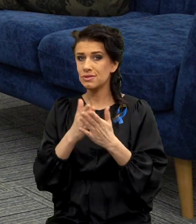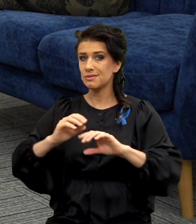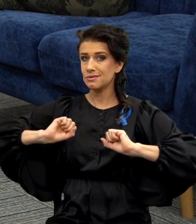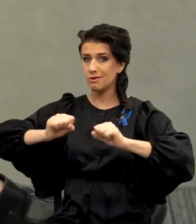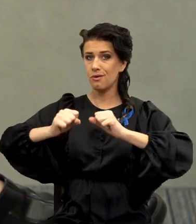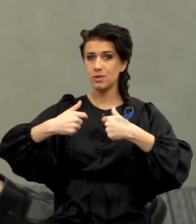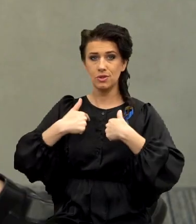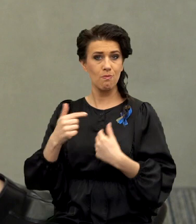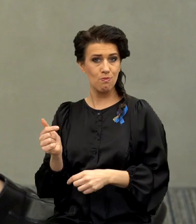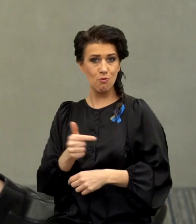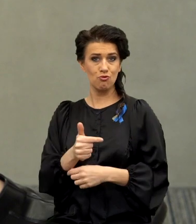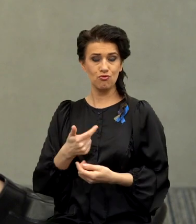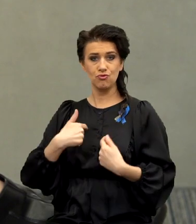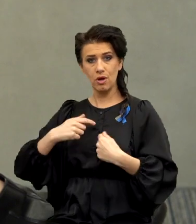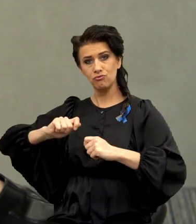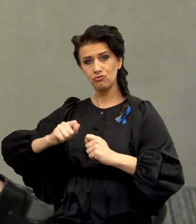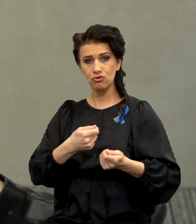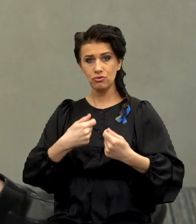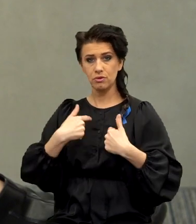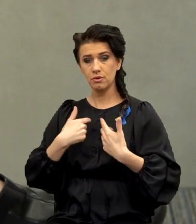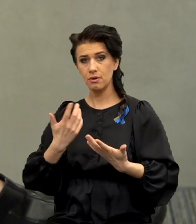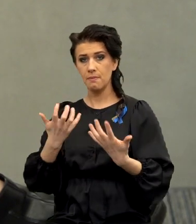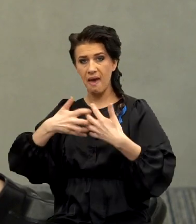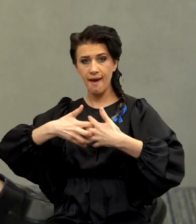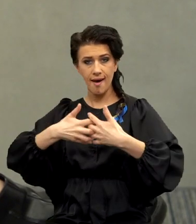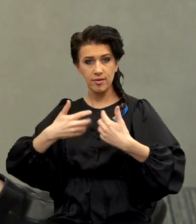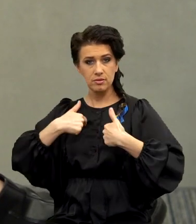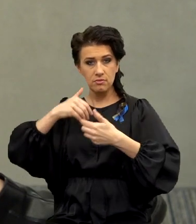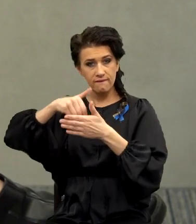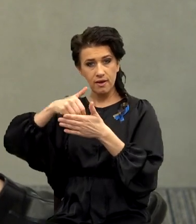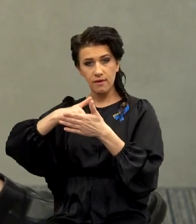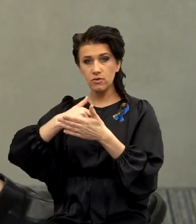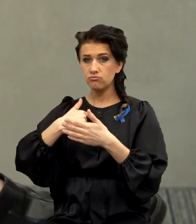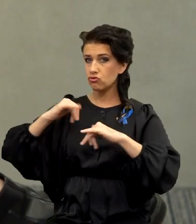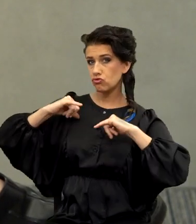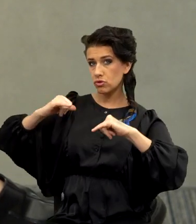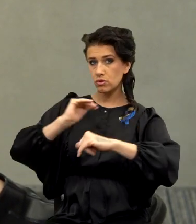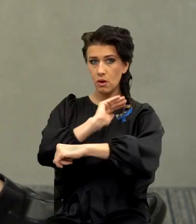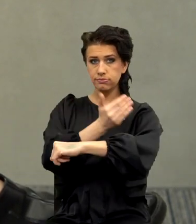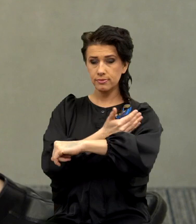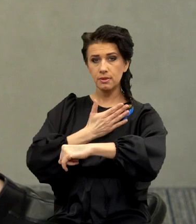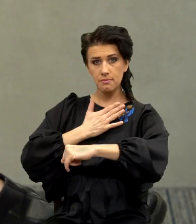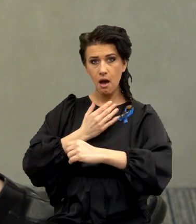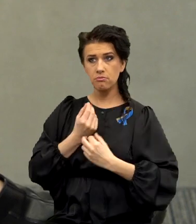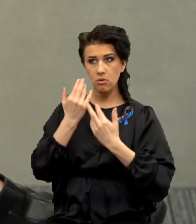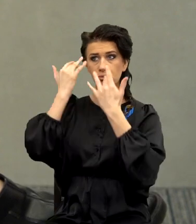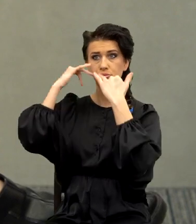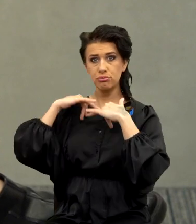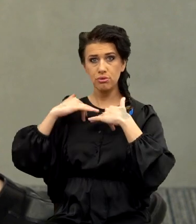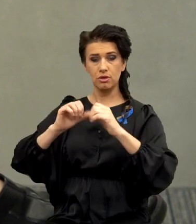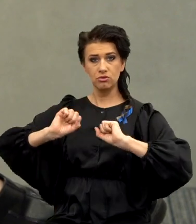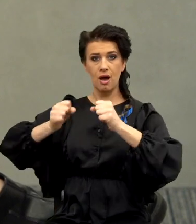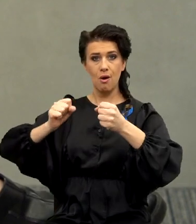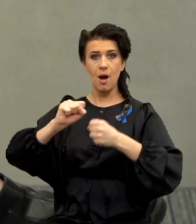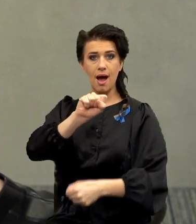zadziałać. Uruchamiają mi się mechanizmy, tak, mam siłę, a dopływ adrenaliny powoduje, że